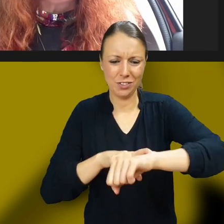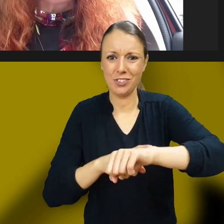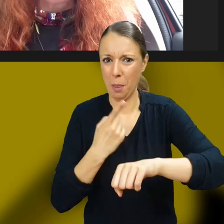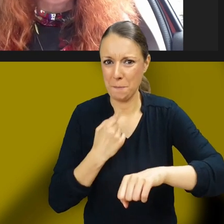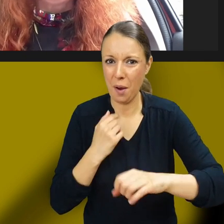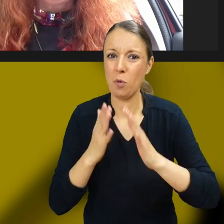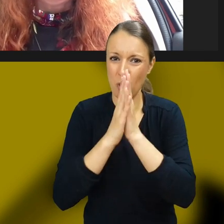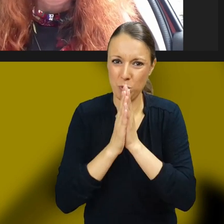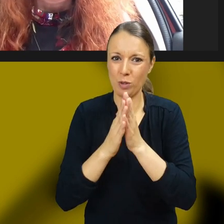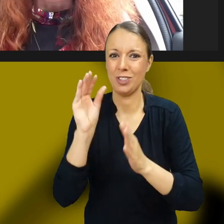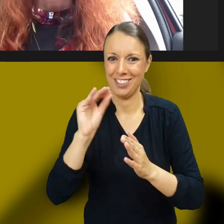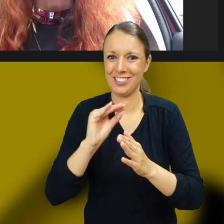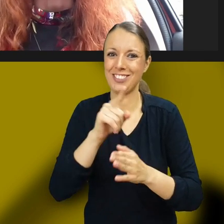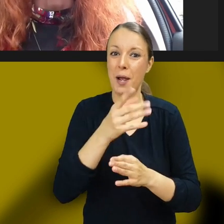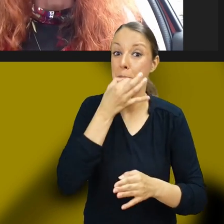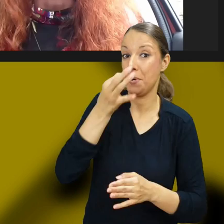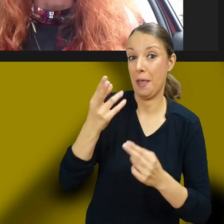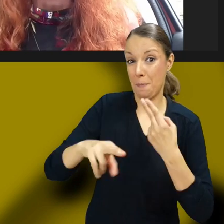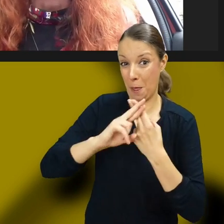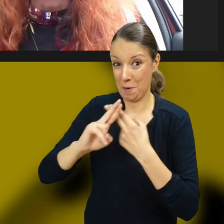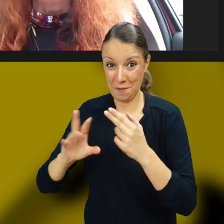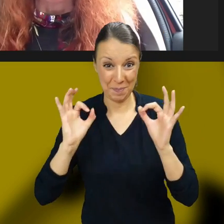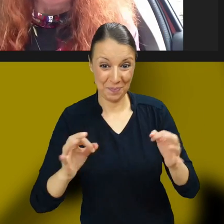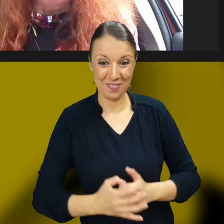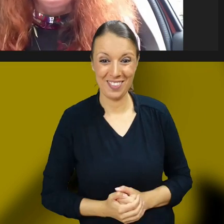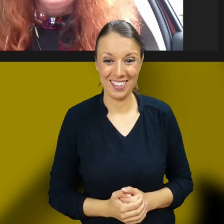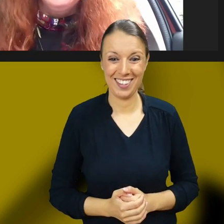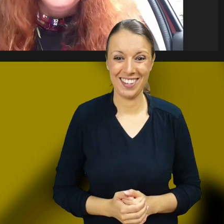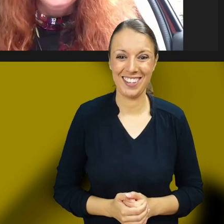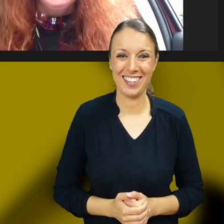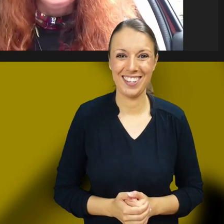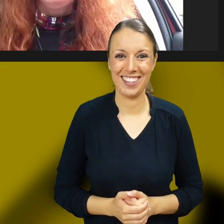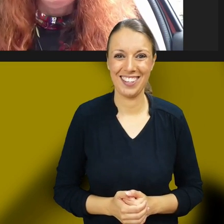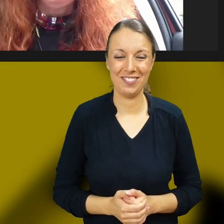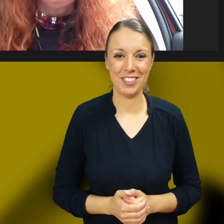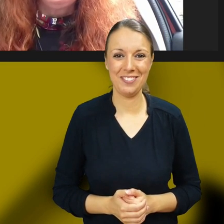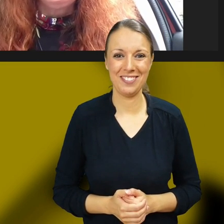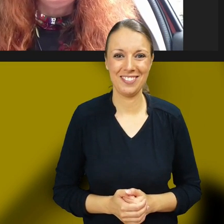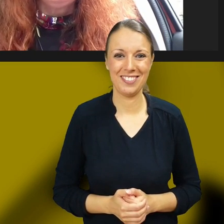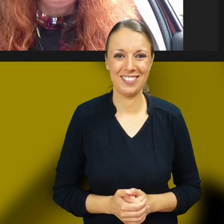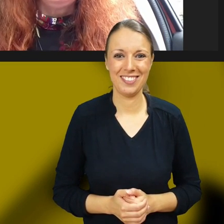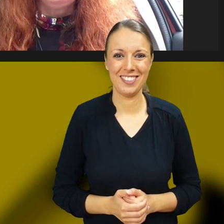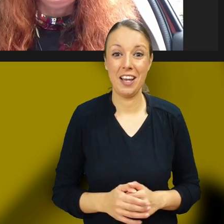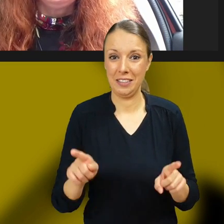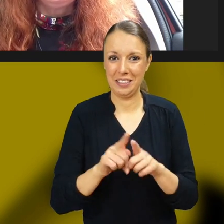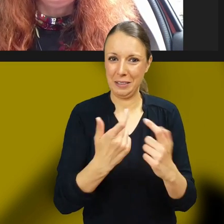serdecznie poprosimy tutaj o odpowiedź. Nawet pod presją karną bym powiedziała. Och, któż nie